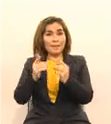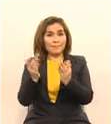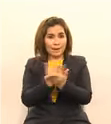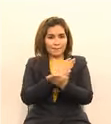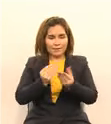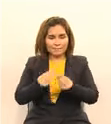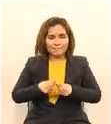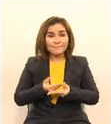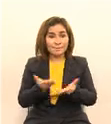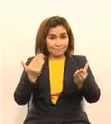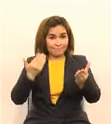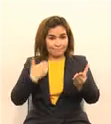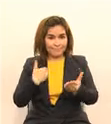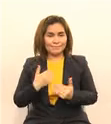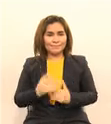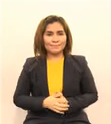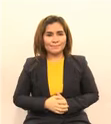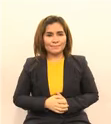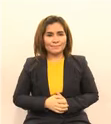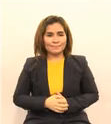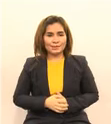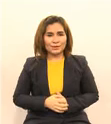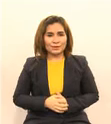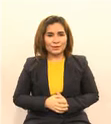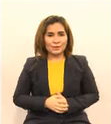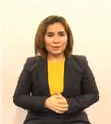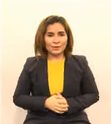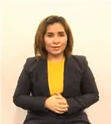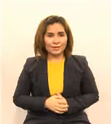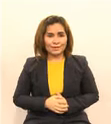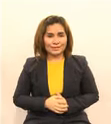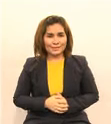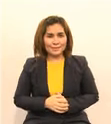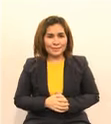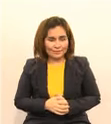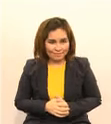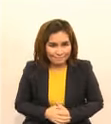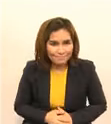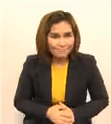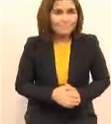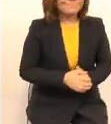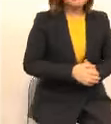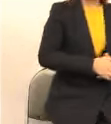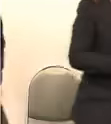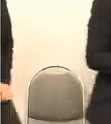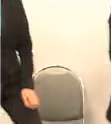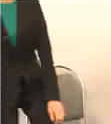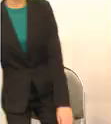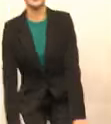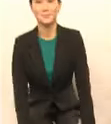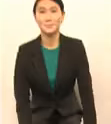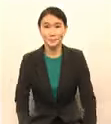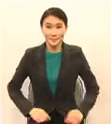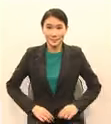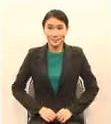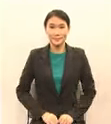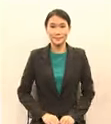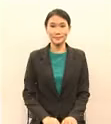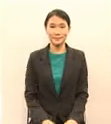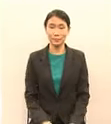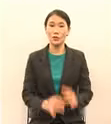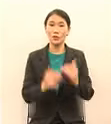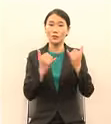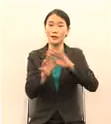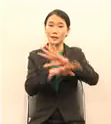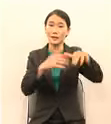อนเนื่องจากว่าเราก็ได้รับในส่วนของส่วนกลางเองก็ได้รับทยอยมาแล้วก็ทยอยส่งไปนะครับก็ให้คำมั่น